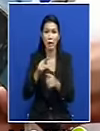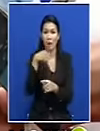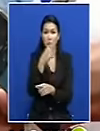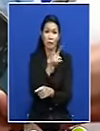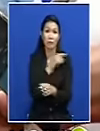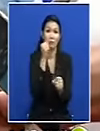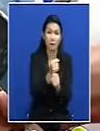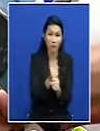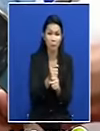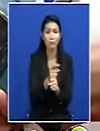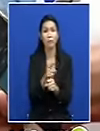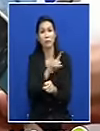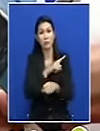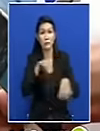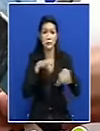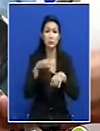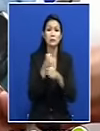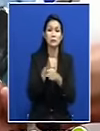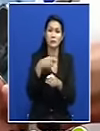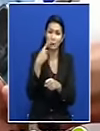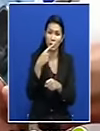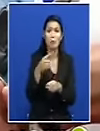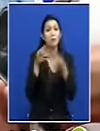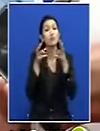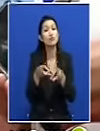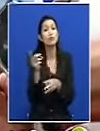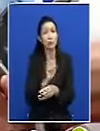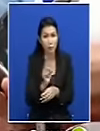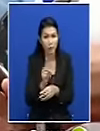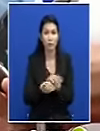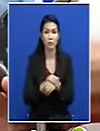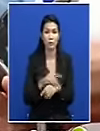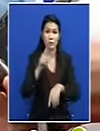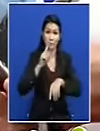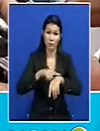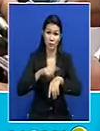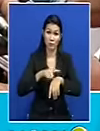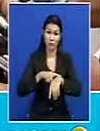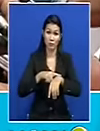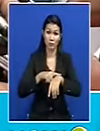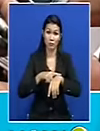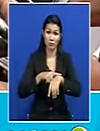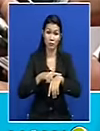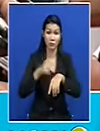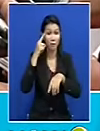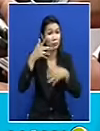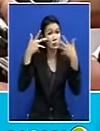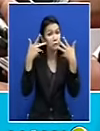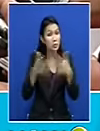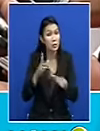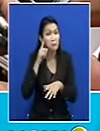อบในการจัดทำแล้วทำโดยวิธีใดแล้วให้เสร็จภาย